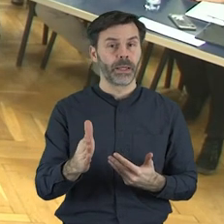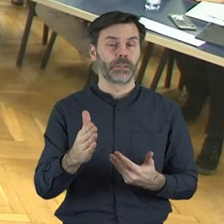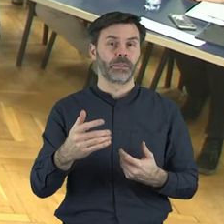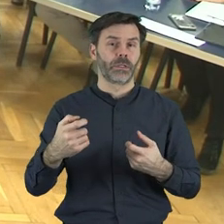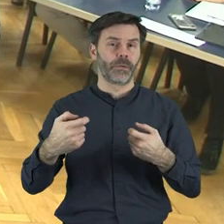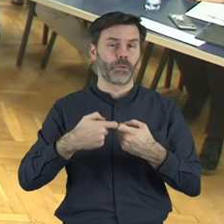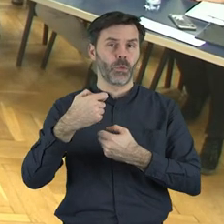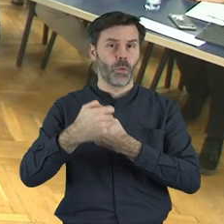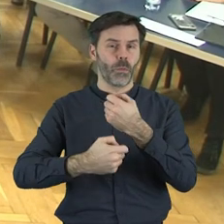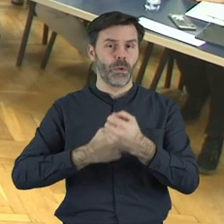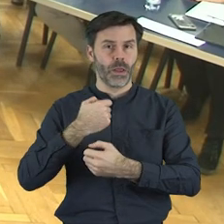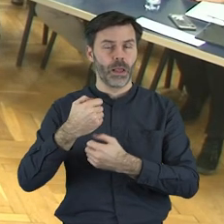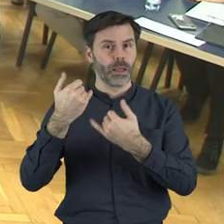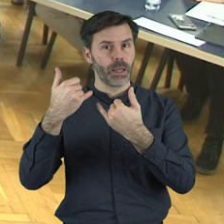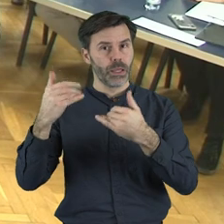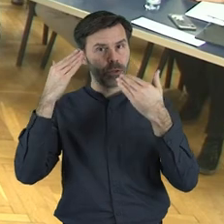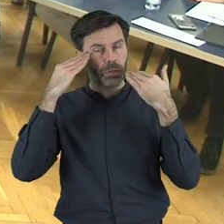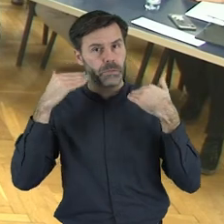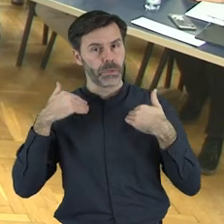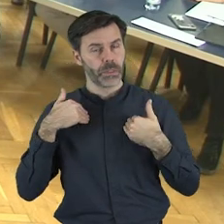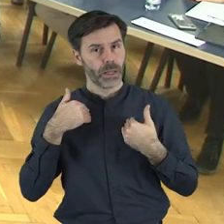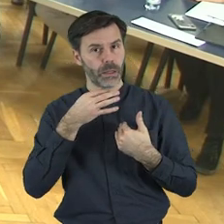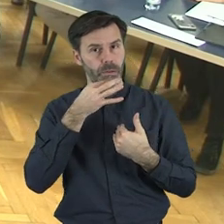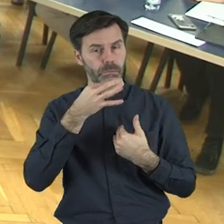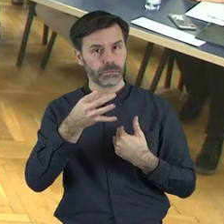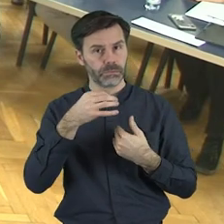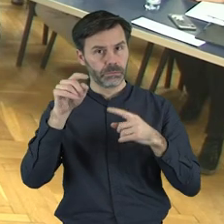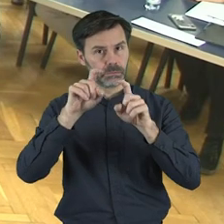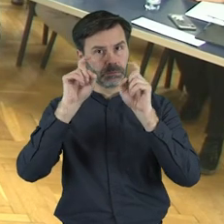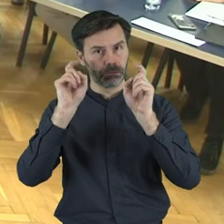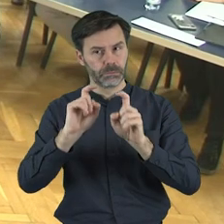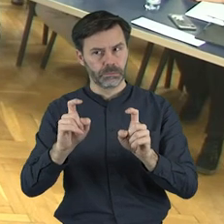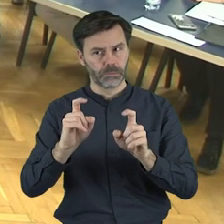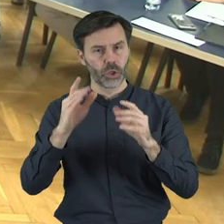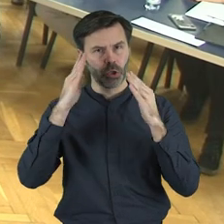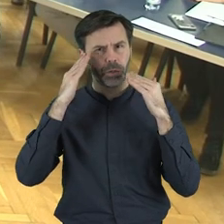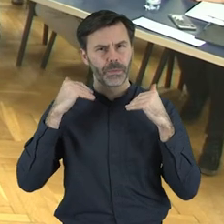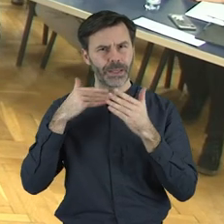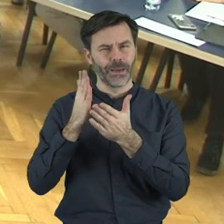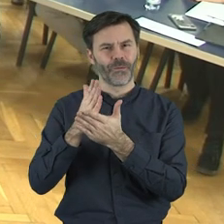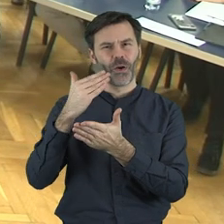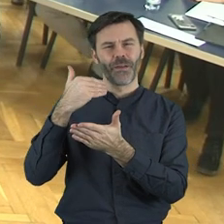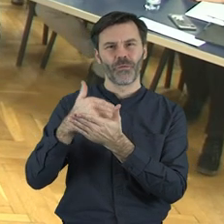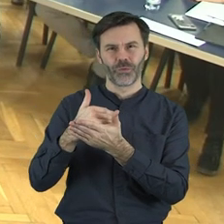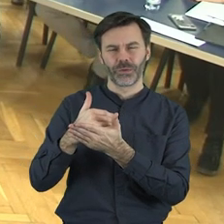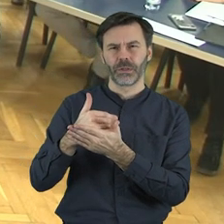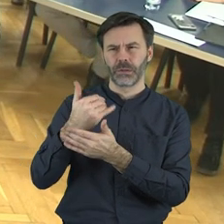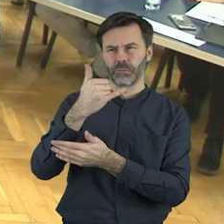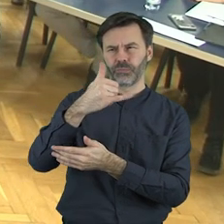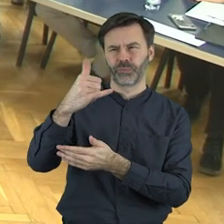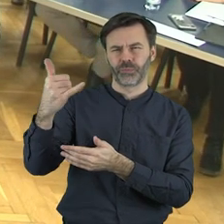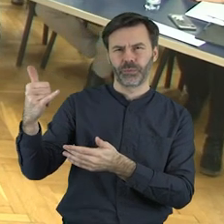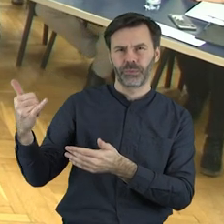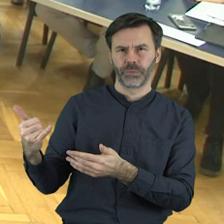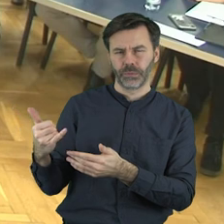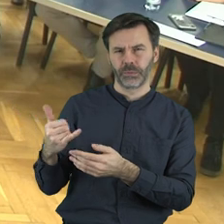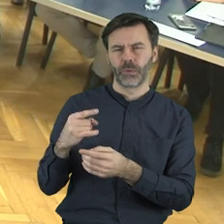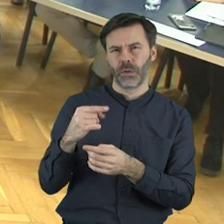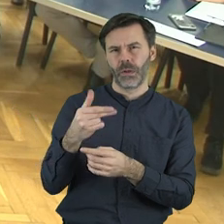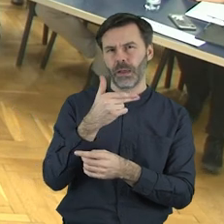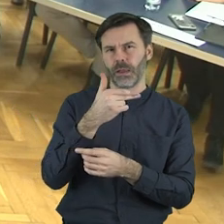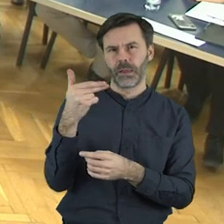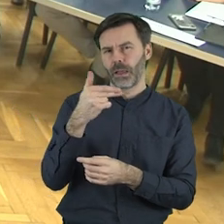wojewódzkimi w tym obszarze kardiologii interwencyjnej, która jest